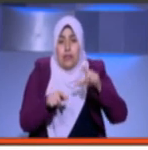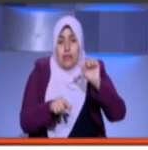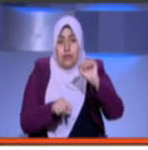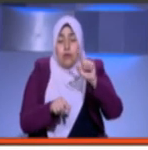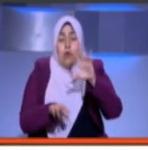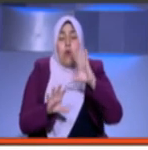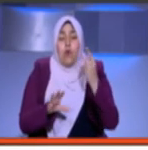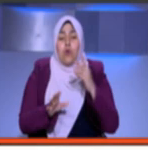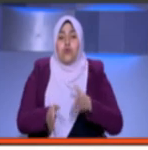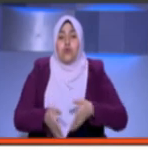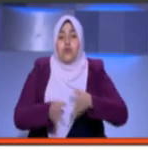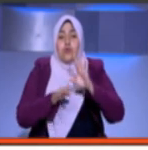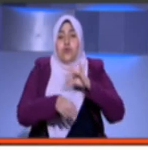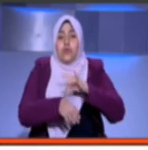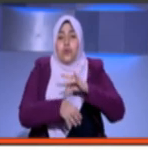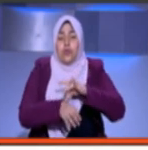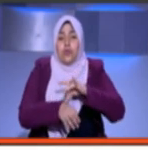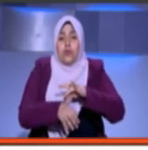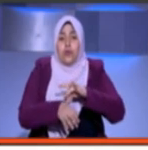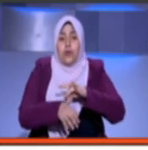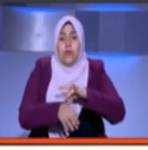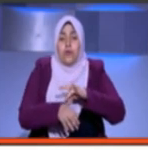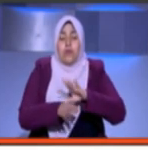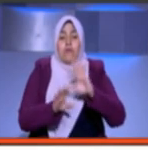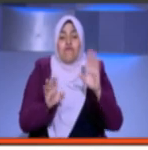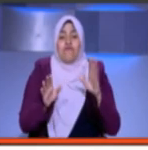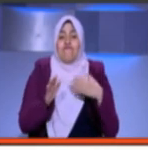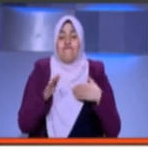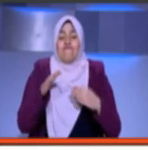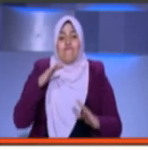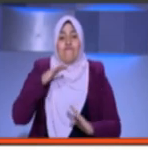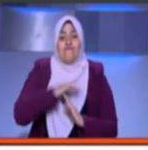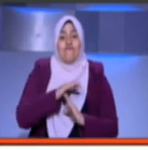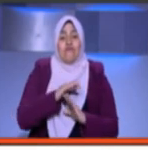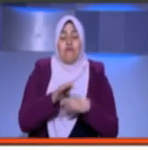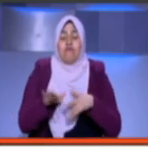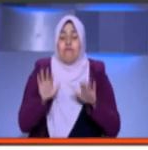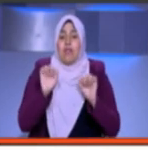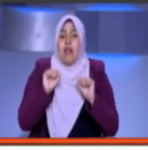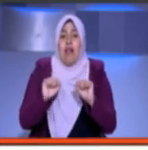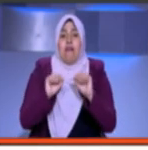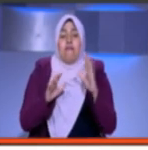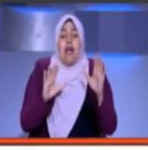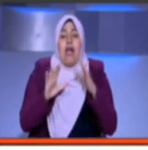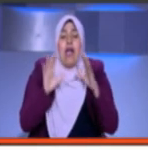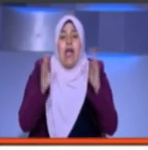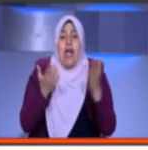والمستشفيات والمستشفيات الميدانية، أنها للأسف لن يمكن أن تستقبل أي حالات أخرى